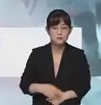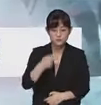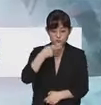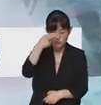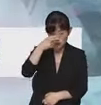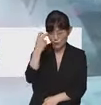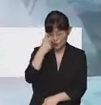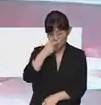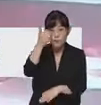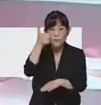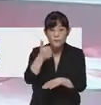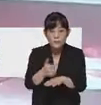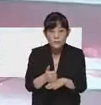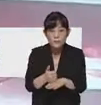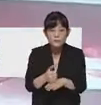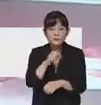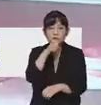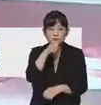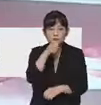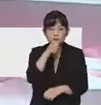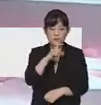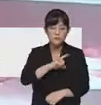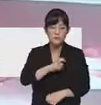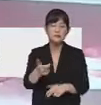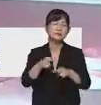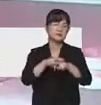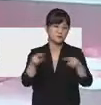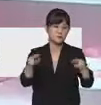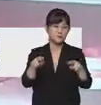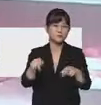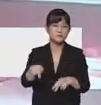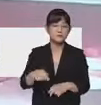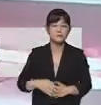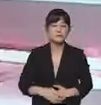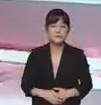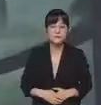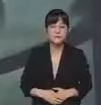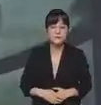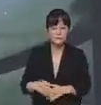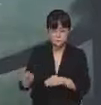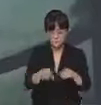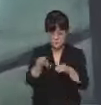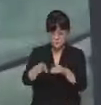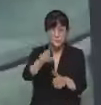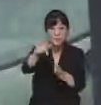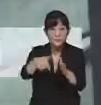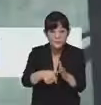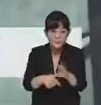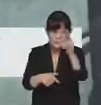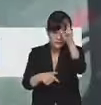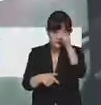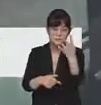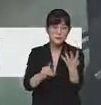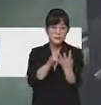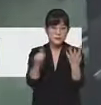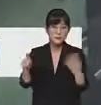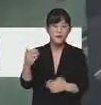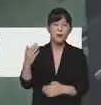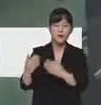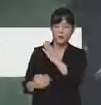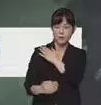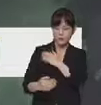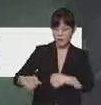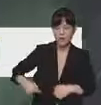측정 결과 혈중 알코올 농도 면허 취소 수준이었습니다. 추격 과정에서 경찰 4명이 어깨와 허리를